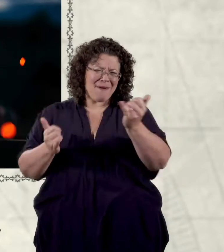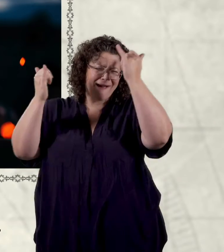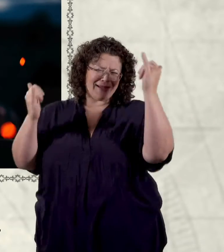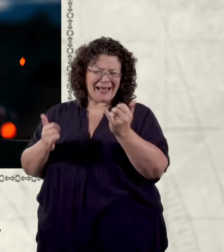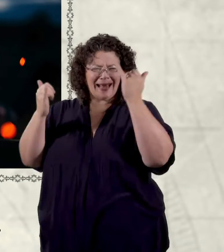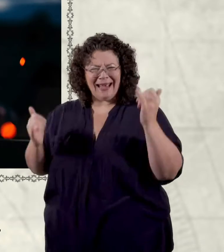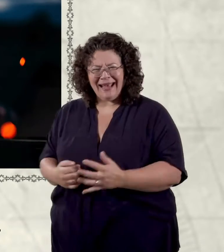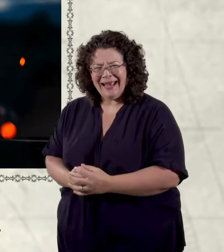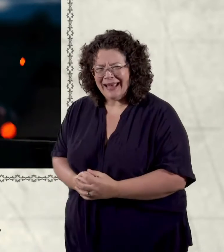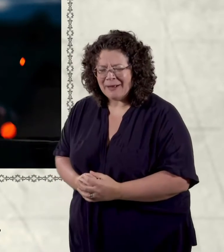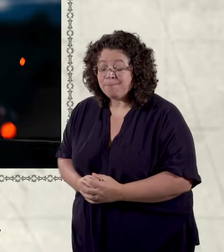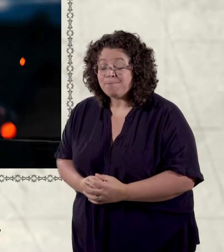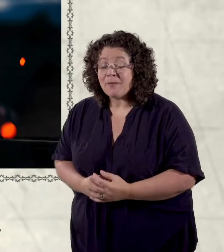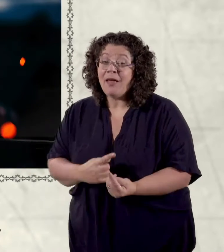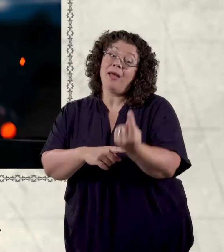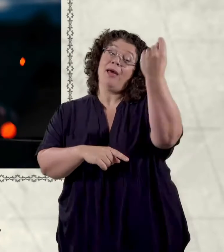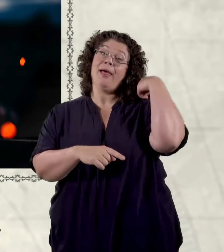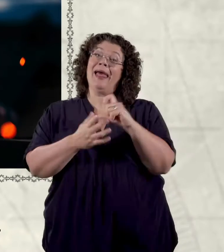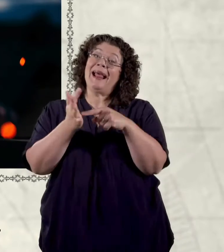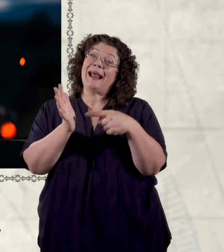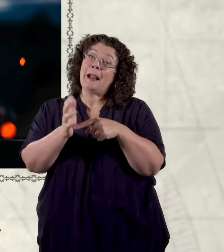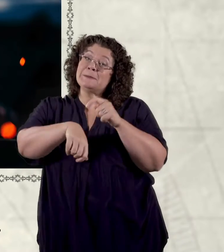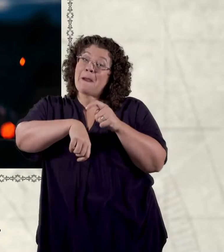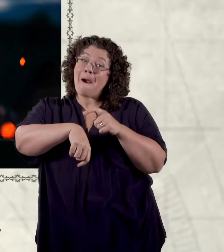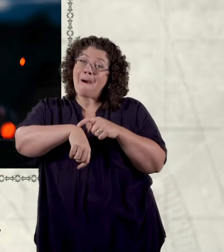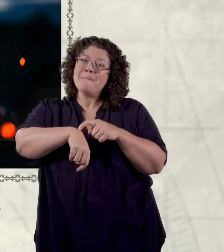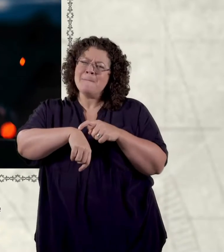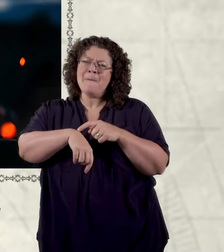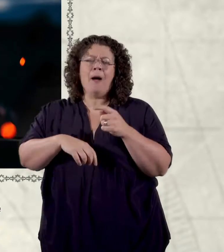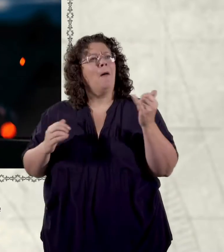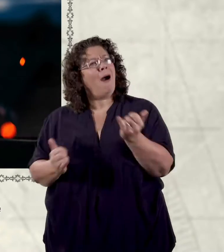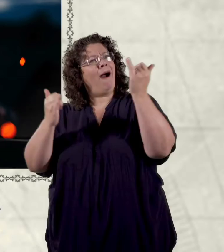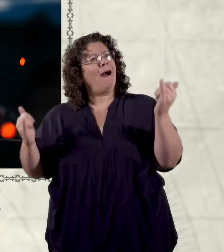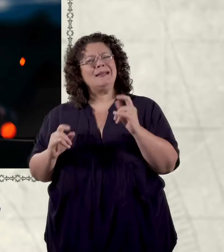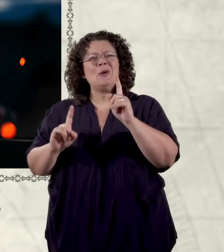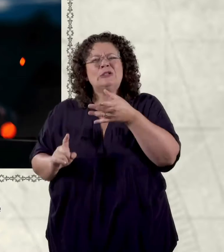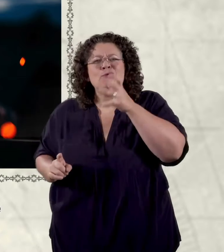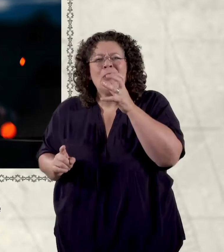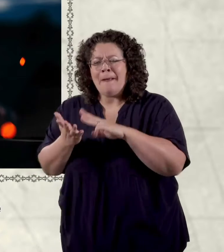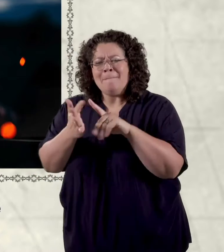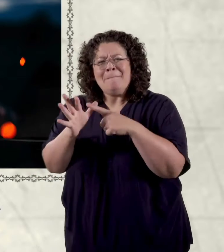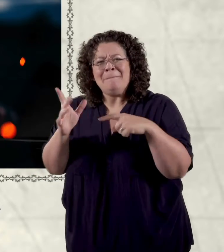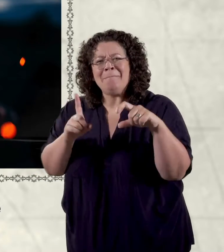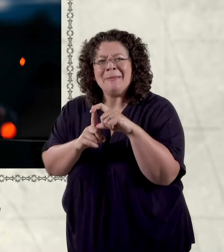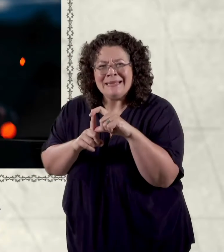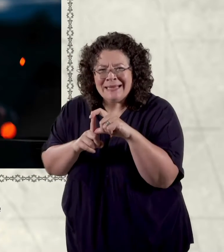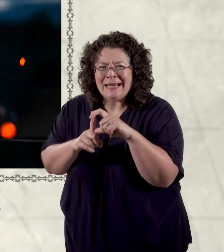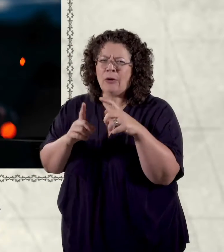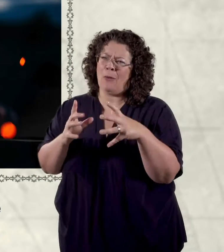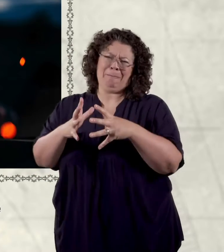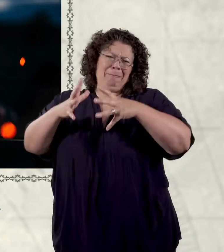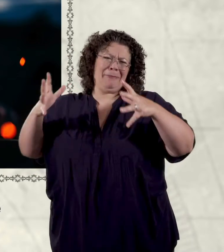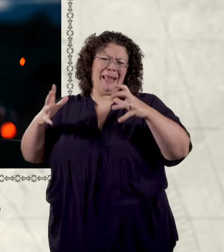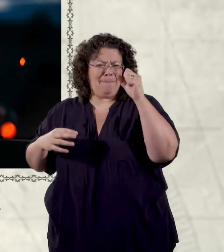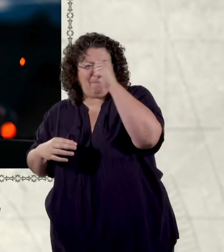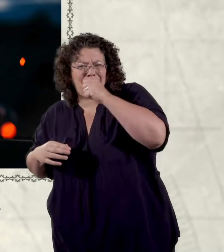ni'r Celtiaid ddim yn debyg iawn i'ch partis chi. Mi fydda ni yn yfad medd a mi